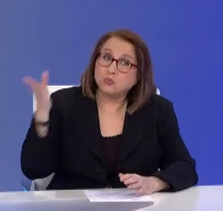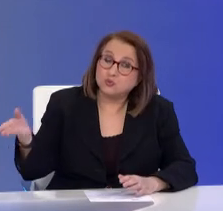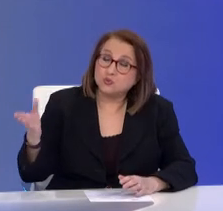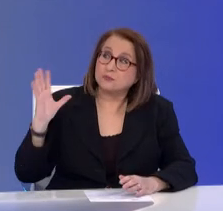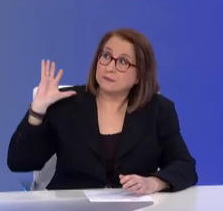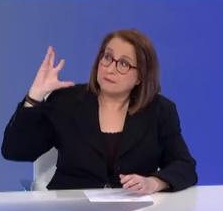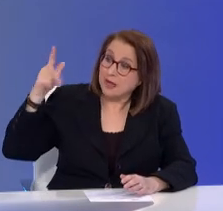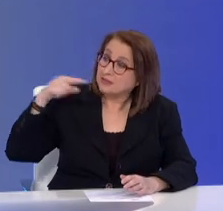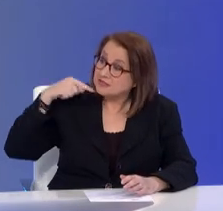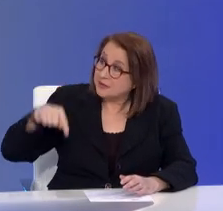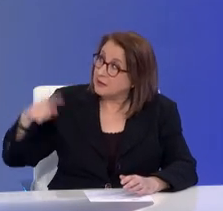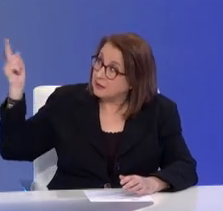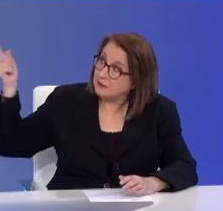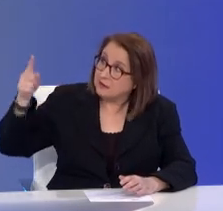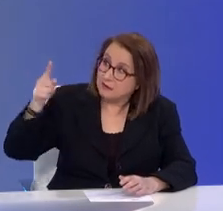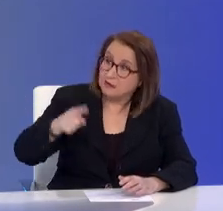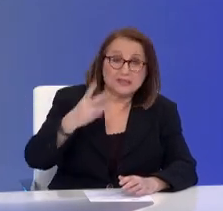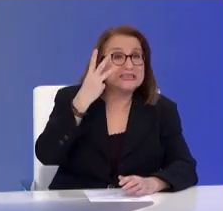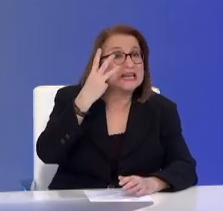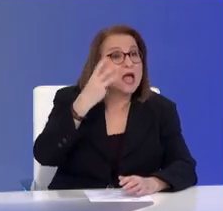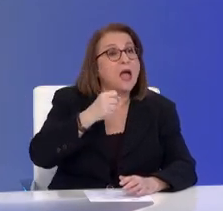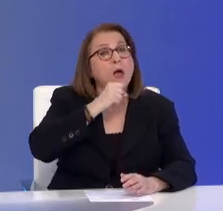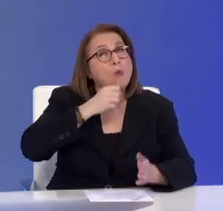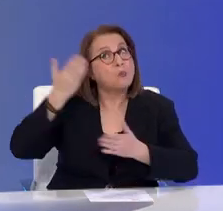μια επιφανής προσωπικότητα